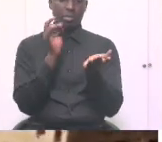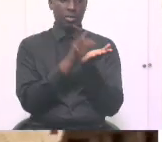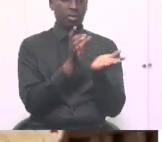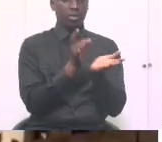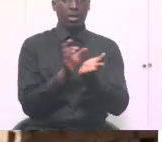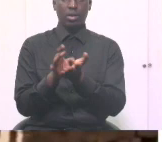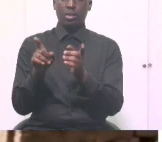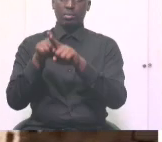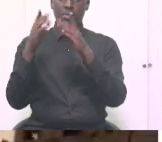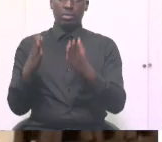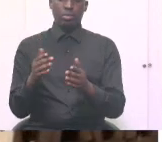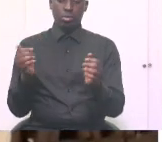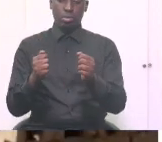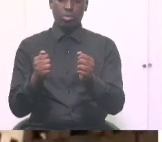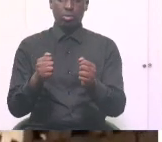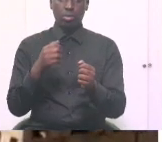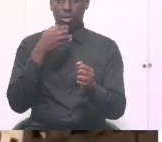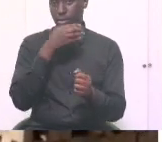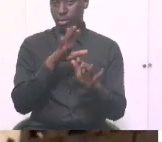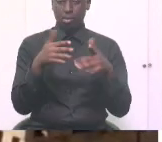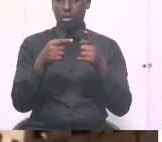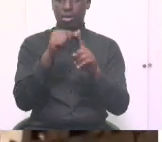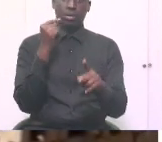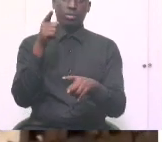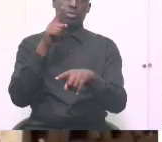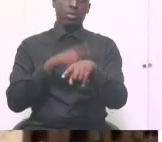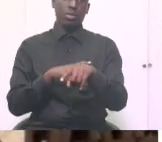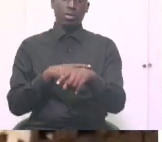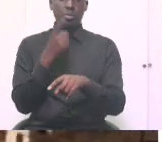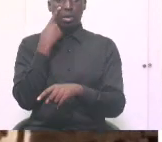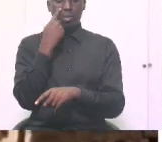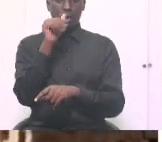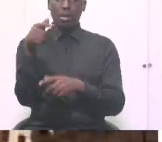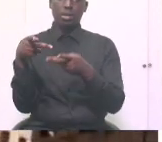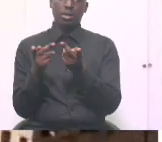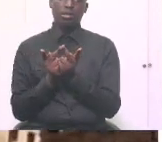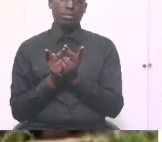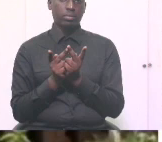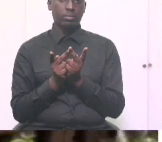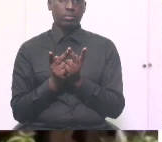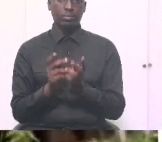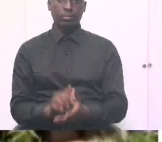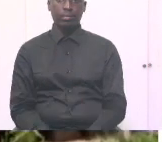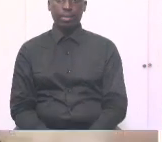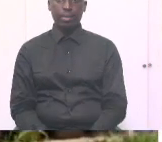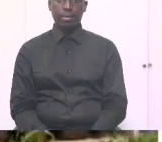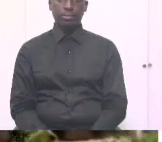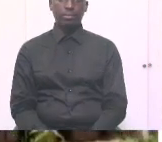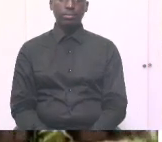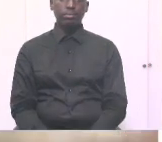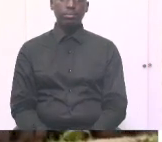gutyo. Uyirutse ukayikomeretsa cyangwa ukayica, ubwo wahita nyine wibona ahandi hantu. Izo